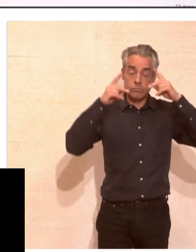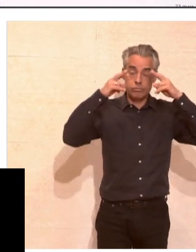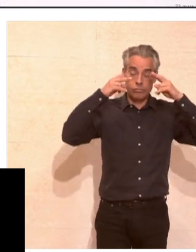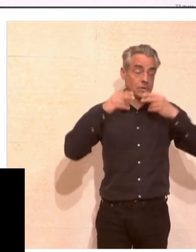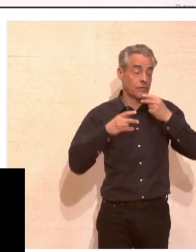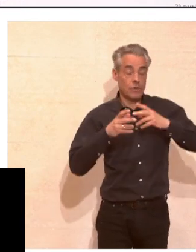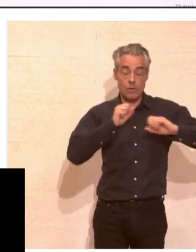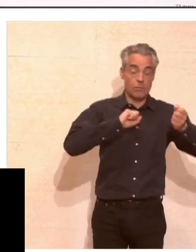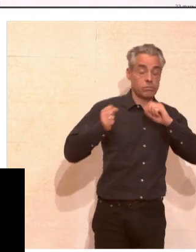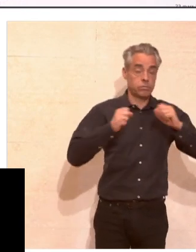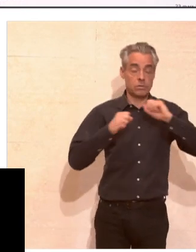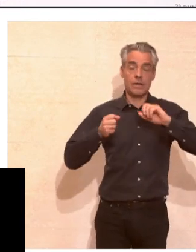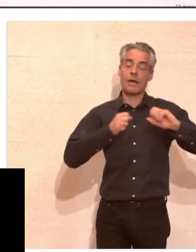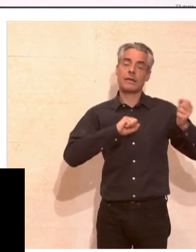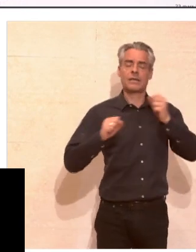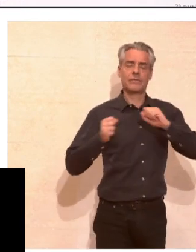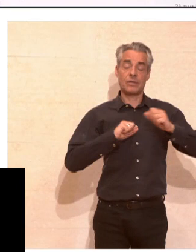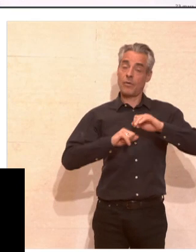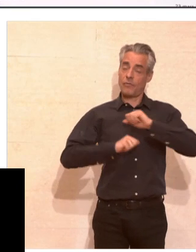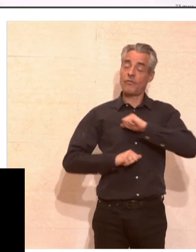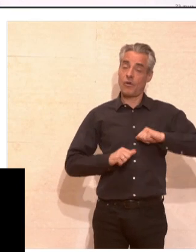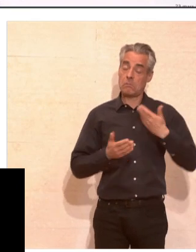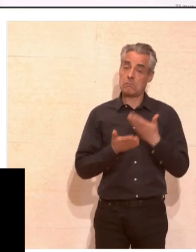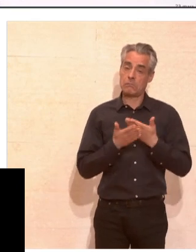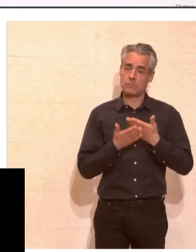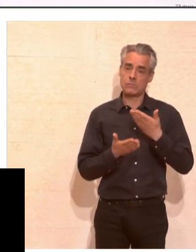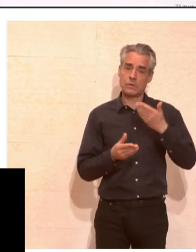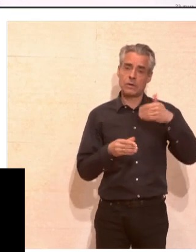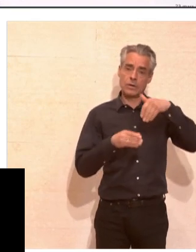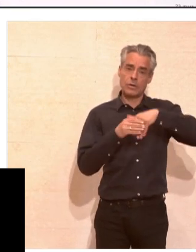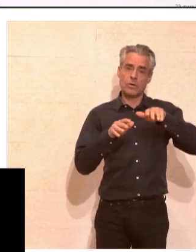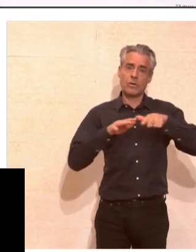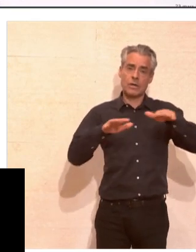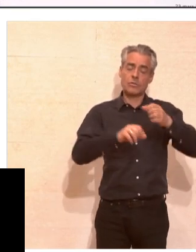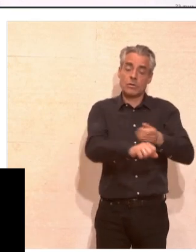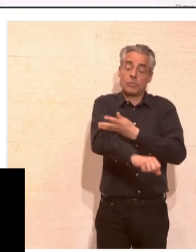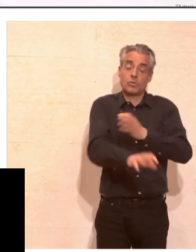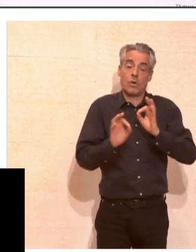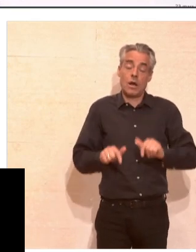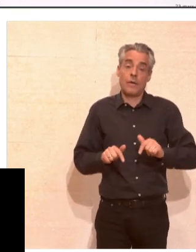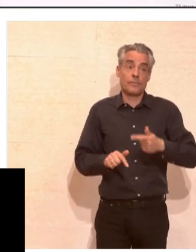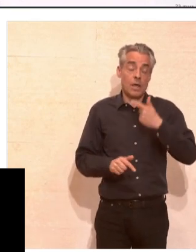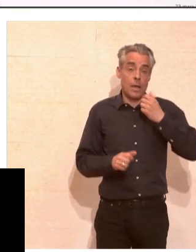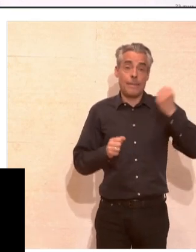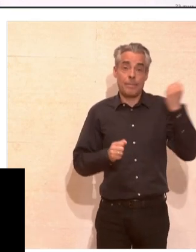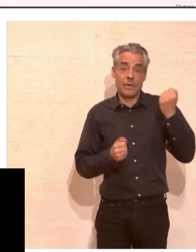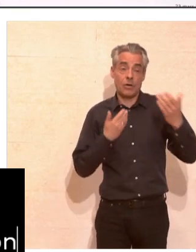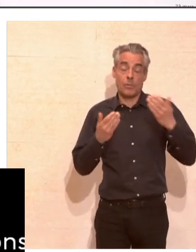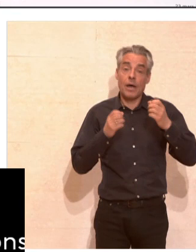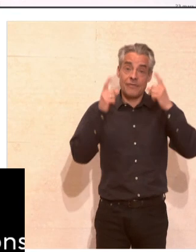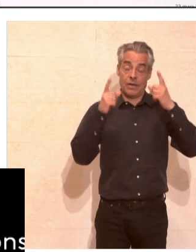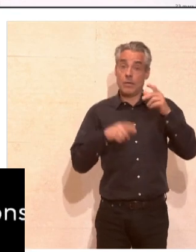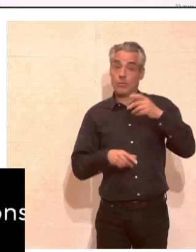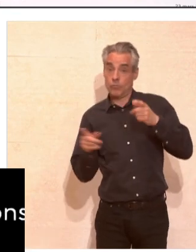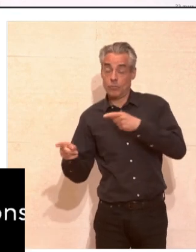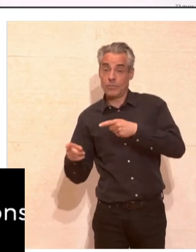rêve beaucoup. Et il y a une activité extrêmement importante donc, du réseau des émotions à ce moment-là, parfois encore plus importante qu'à l'éveil. Et